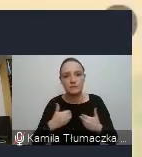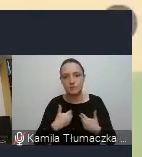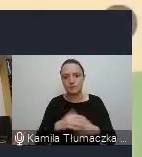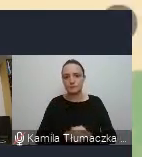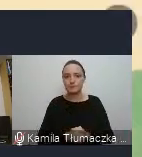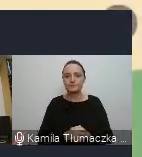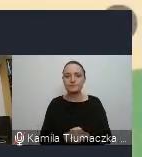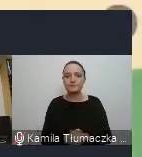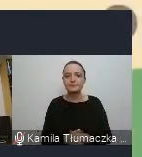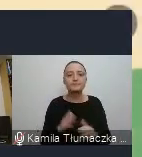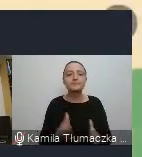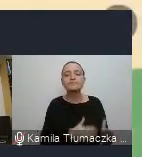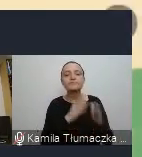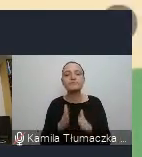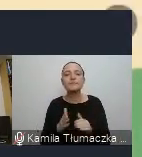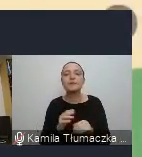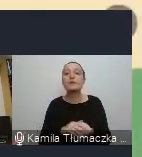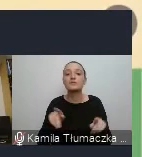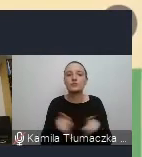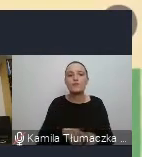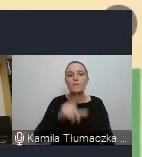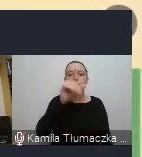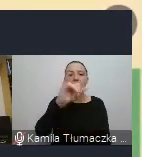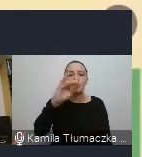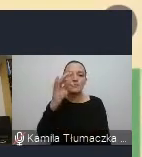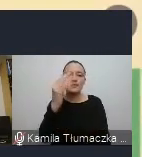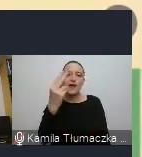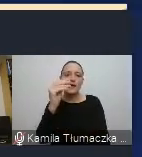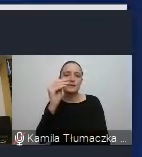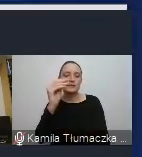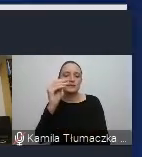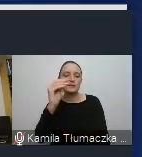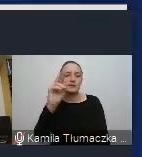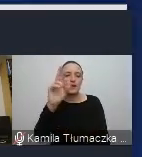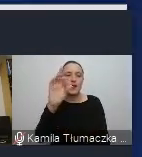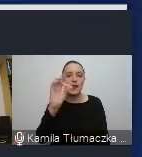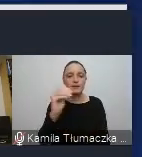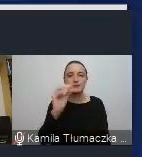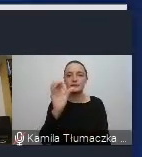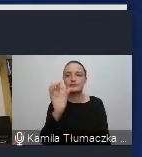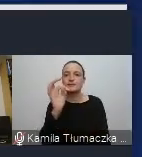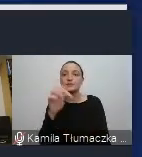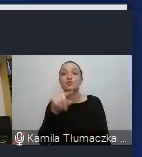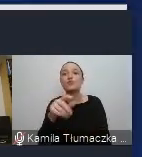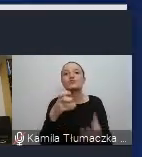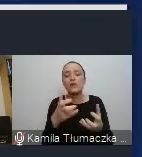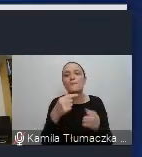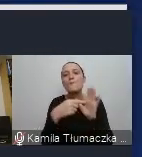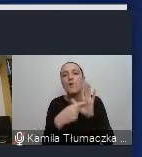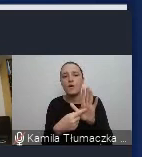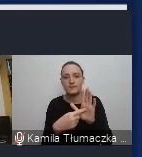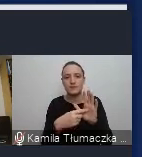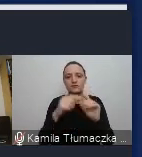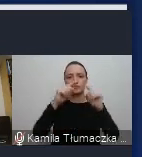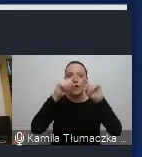Oprócz tego, tak jak powiedziałam, Pinterest i tutaj chciałam Państwu pokazać szybciutko właśnie te karty, do których link Państwu